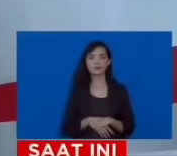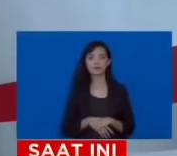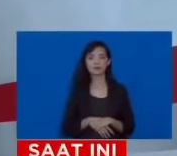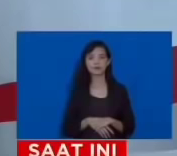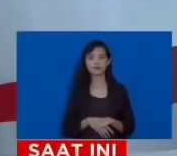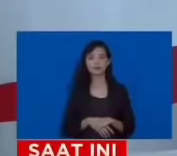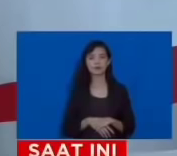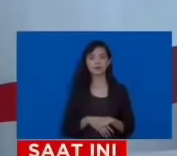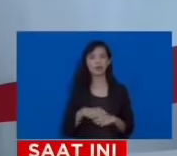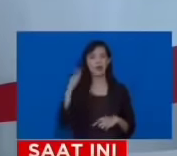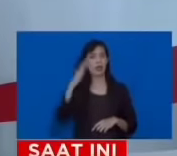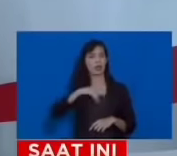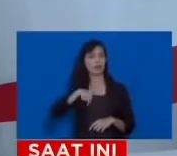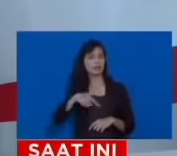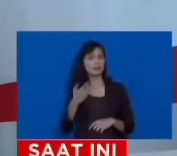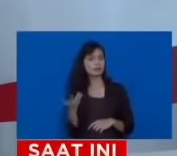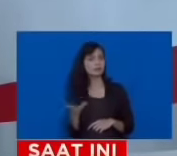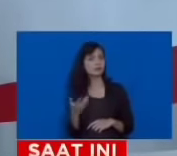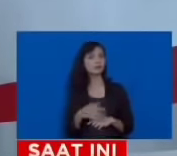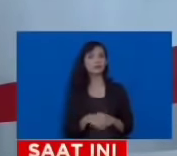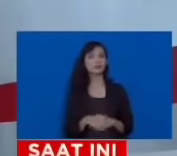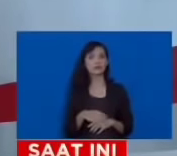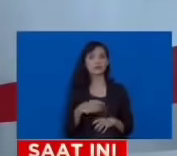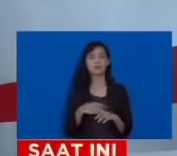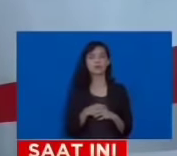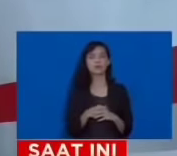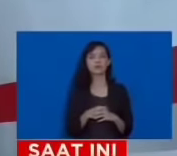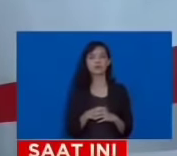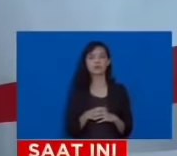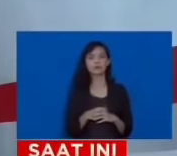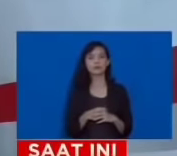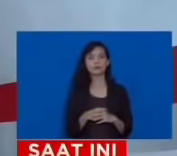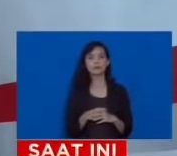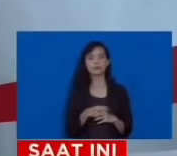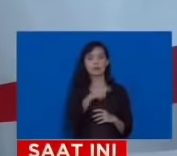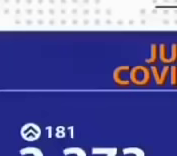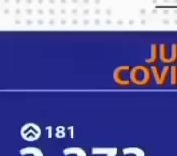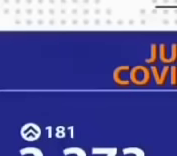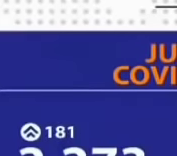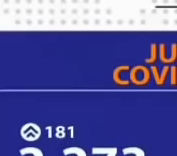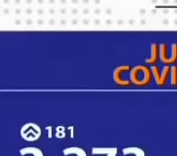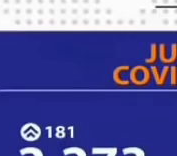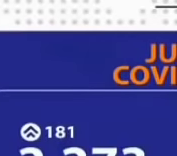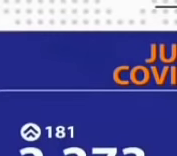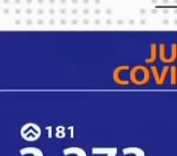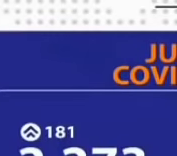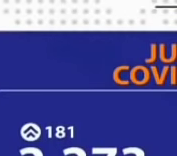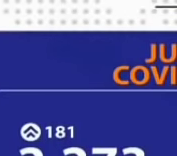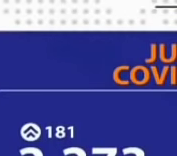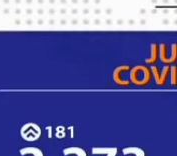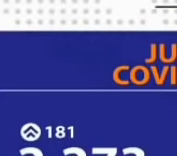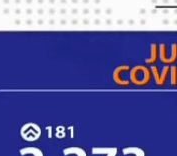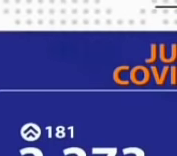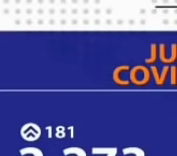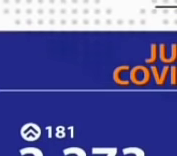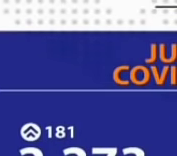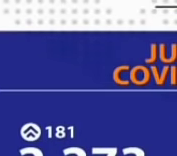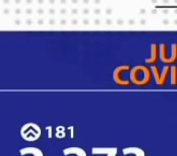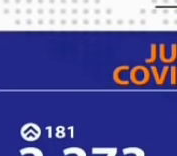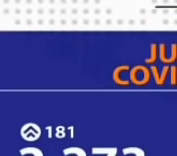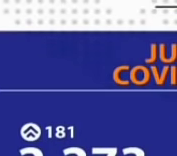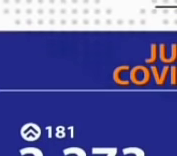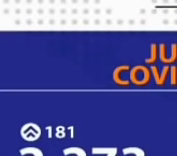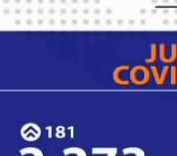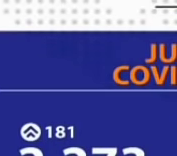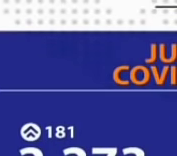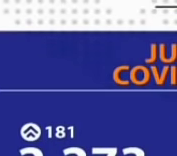Pada hari ini telah bertambah lagi 181 orang konfirmasi